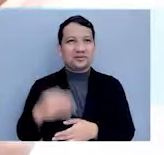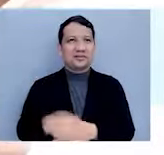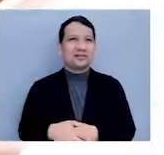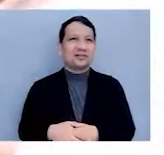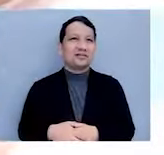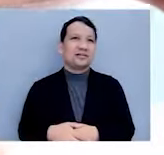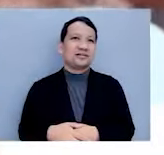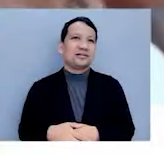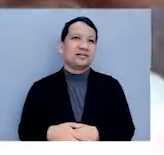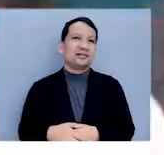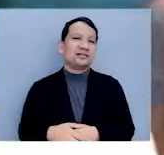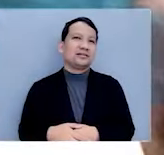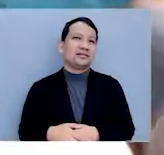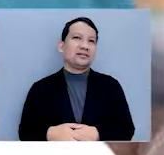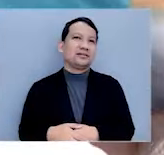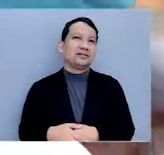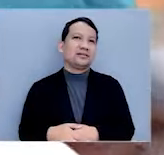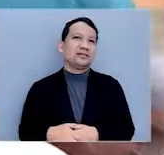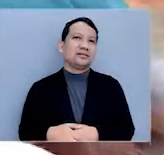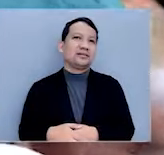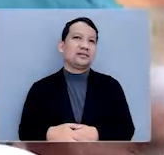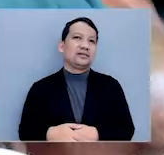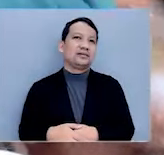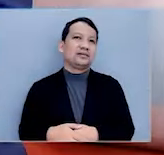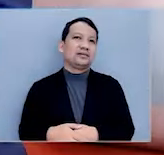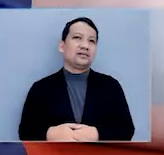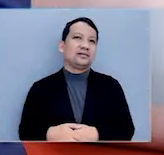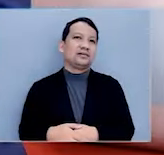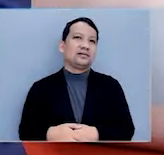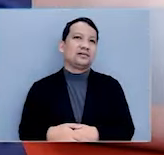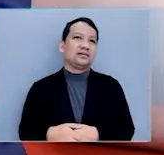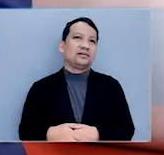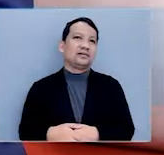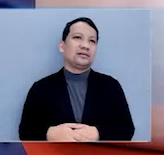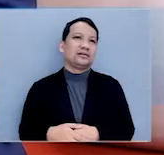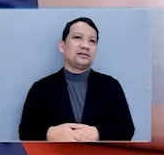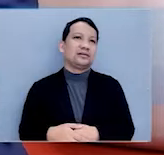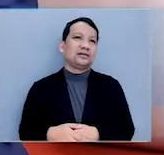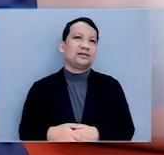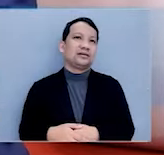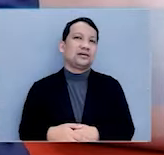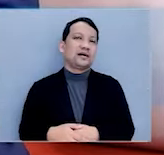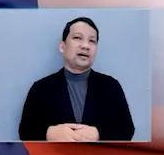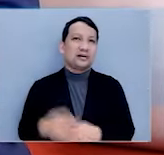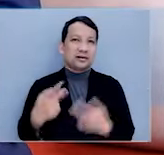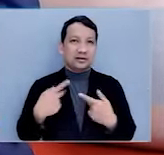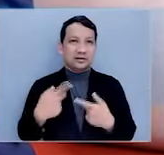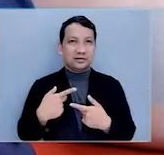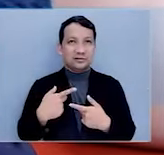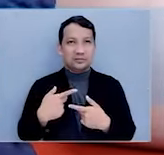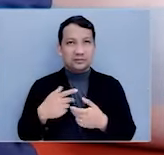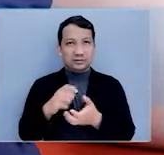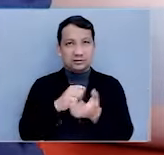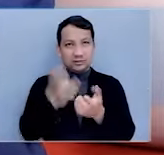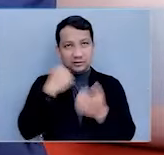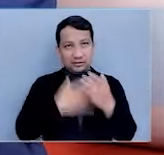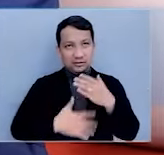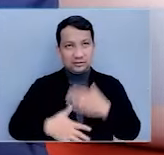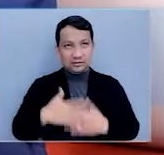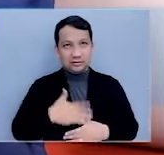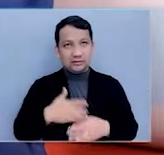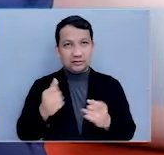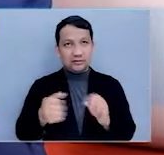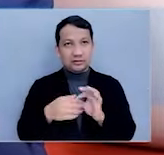paano i-maintain yung buhok niya dito sa ilalim? That's why. Meron tayong mga shampoo na ginagamit na para sa kanila na